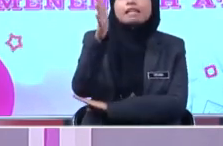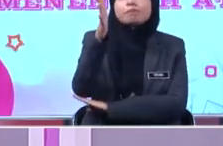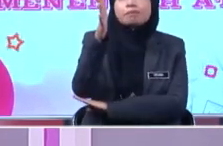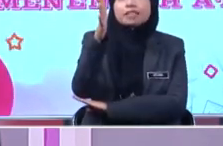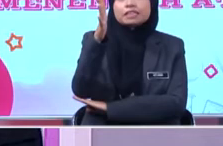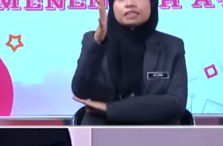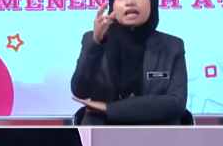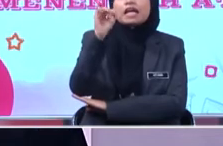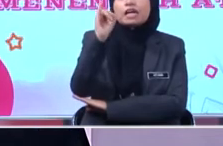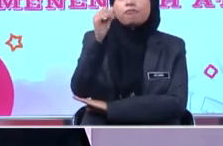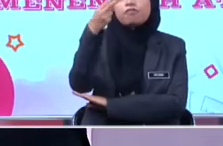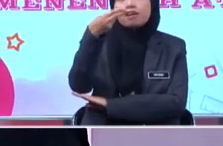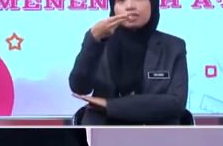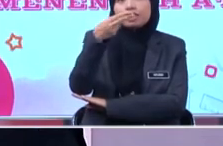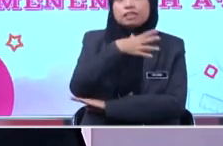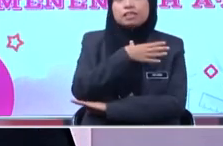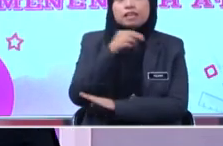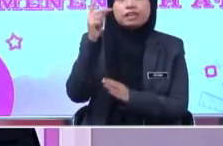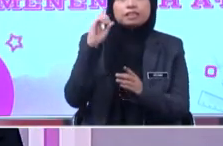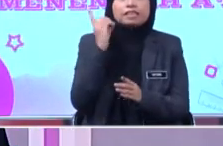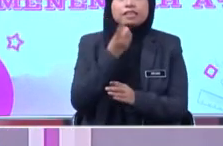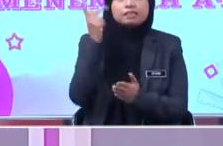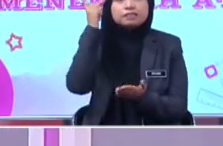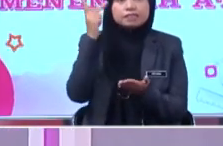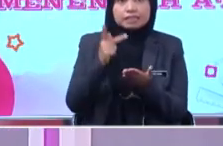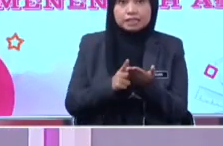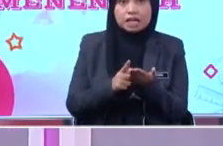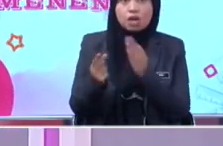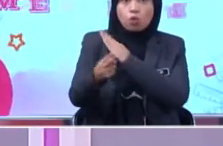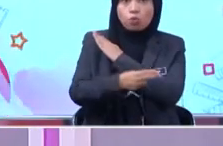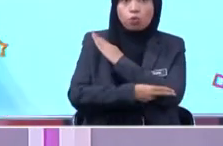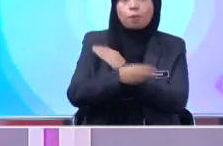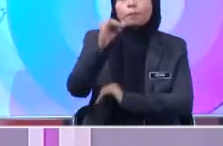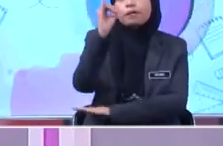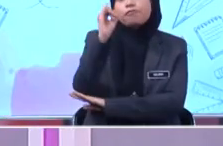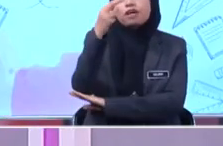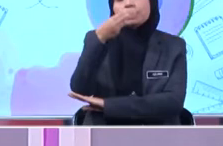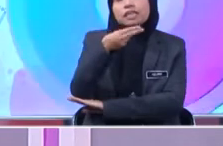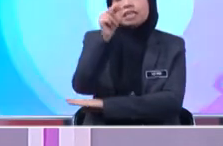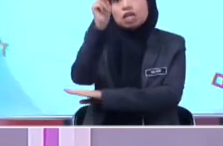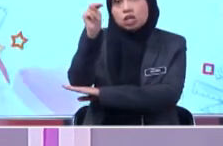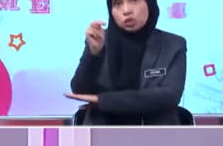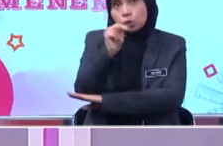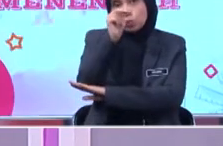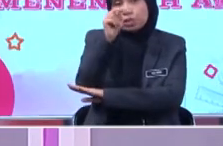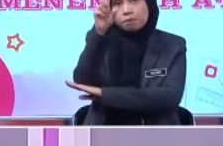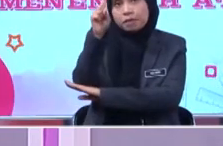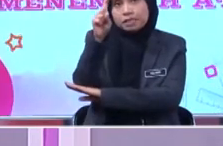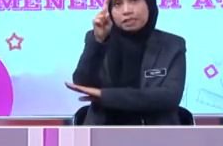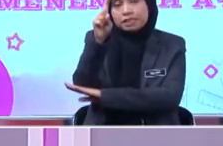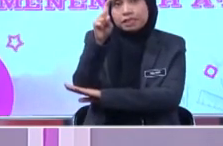ikhfa Haqiqi dan kita mengenal huruf hukum ikhwannya nun mati dan tanwin